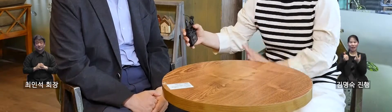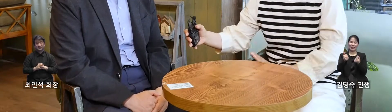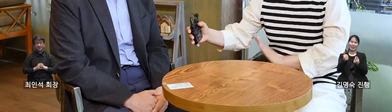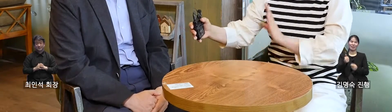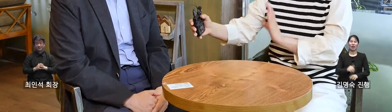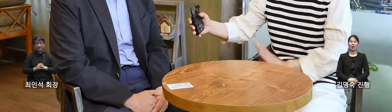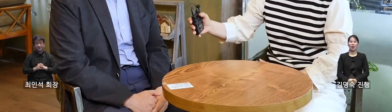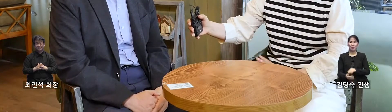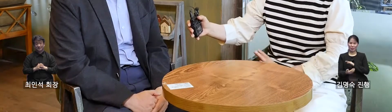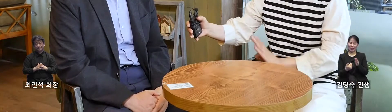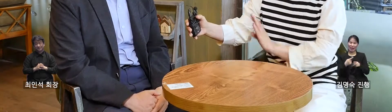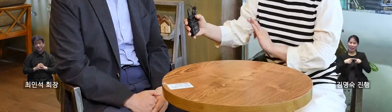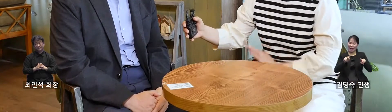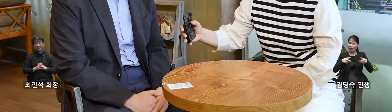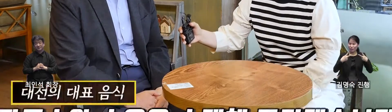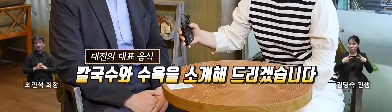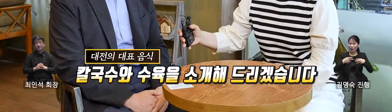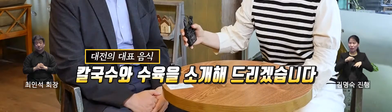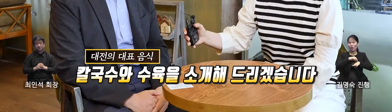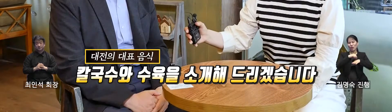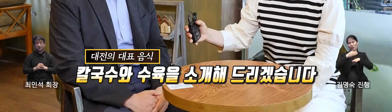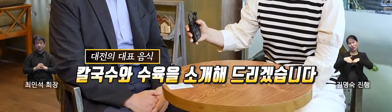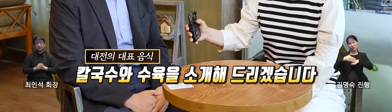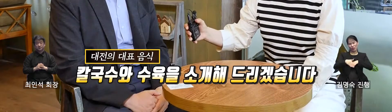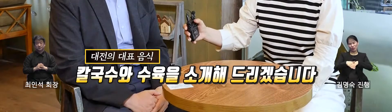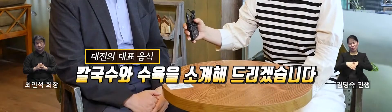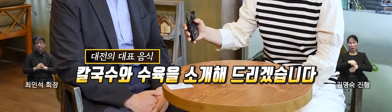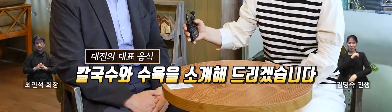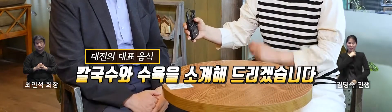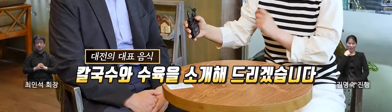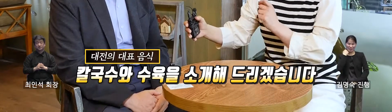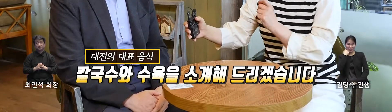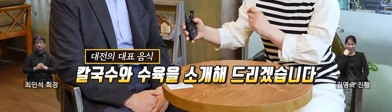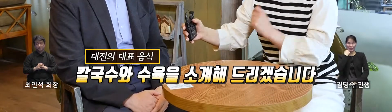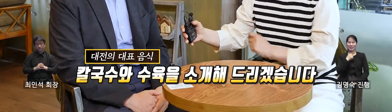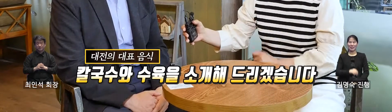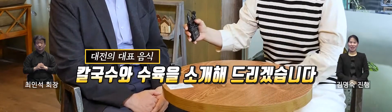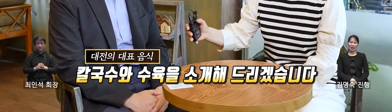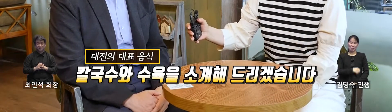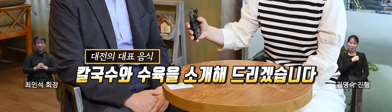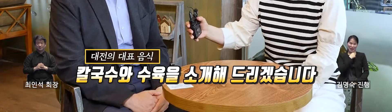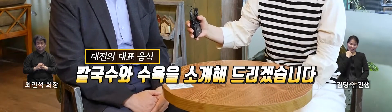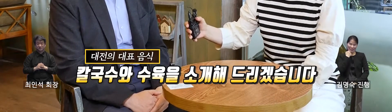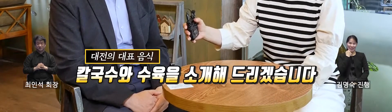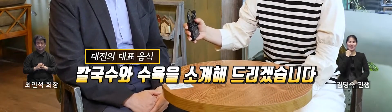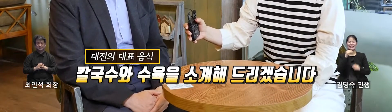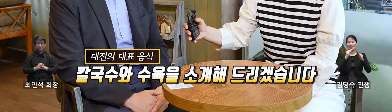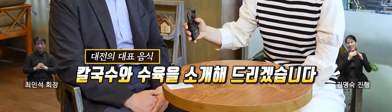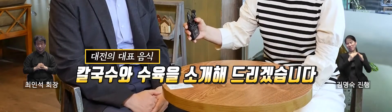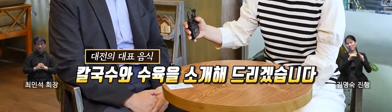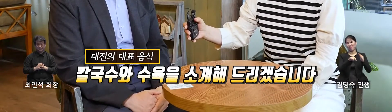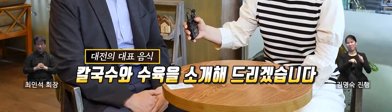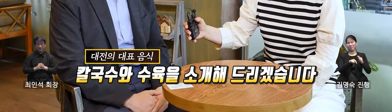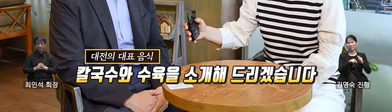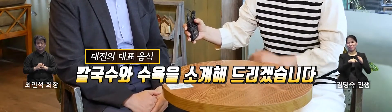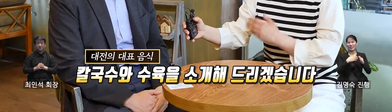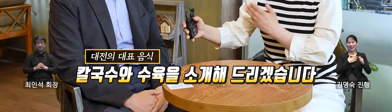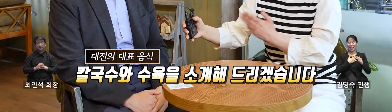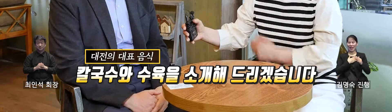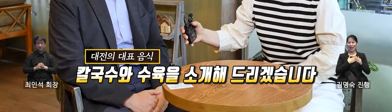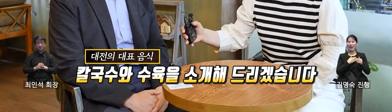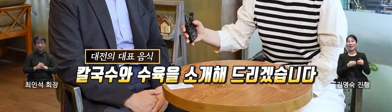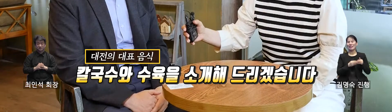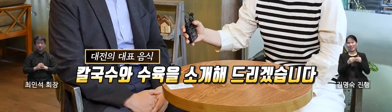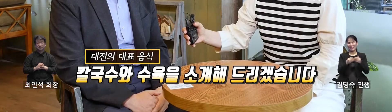같아서 네네. 칼국수하고 수육 네. 그리고 또 맛있는 아주 맛깔나게 한다는 네네. 그 집을 제가